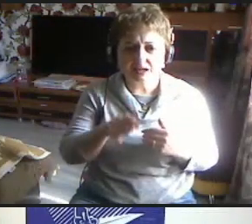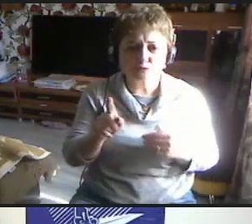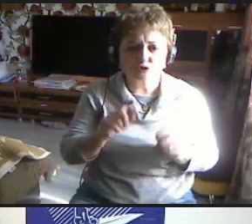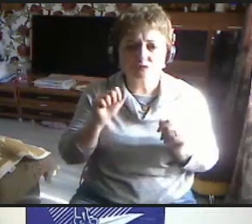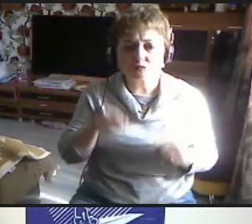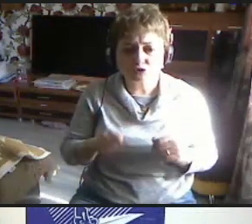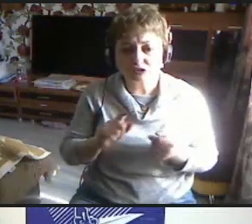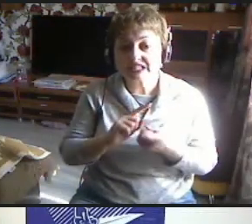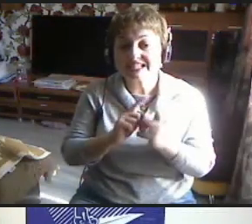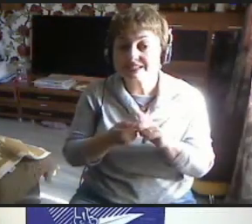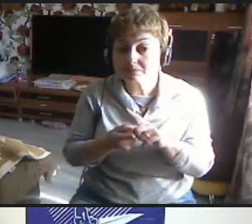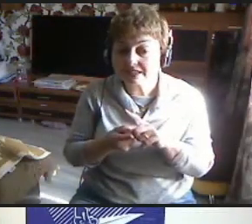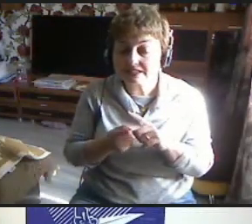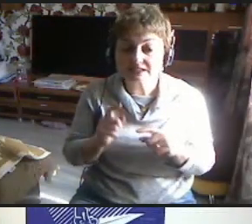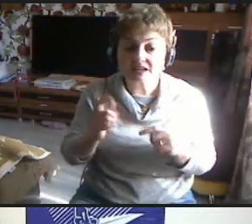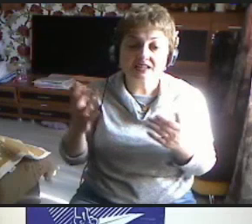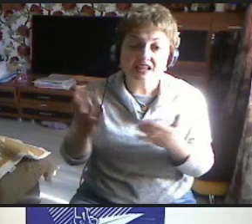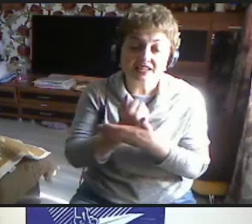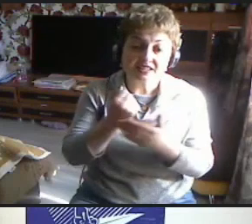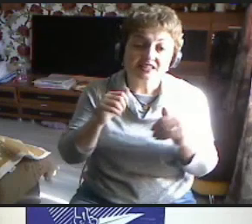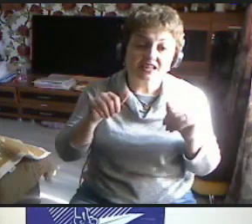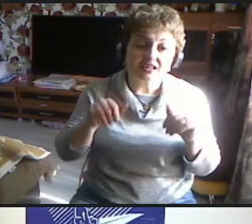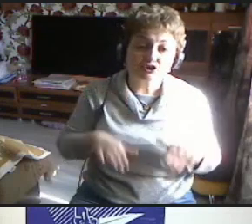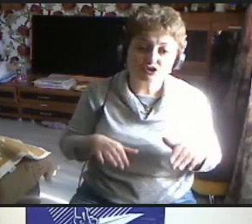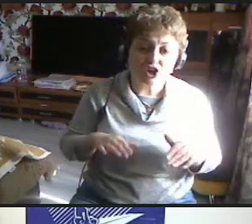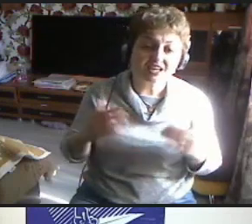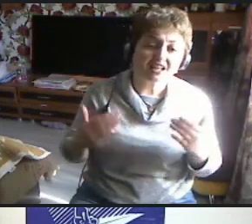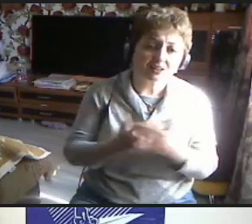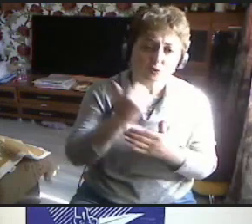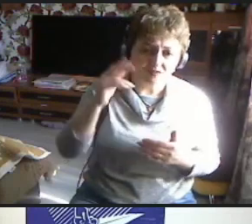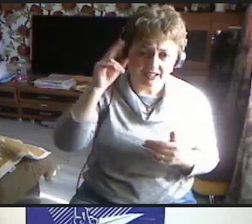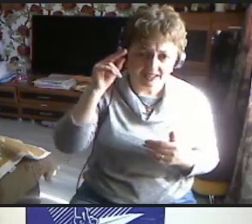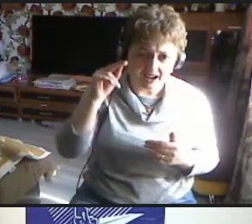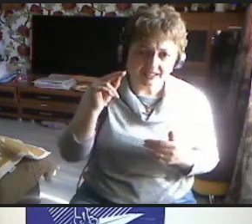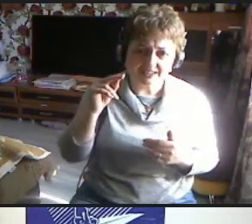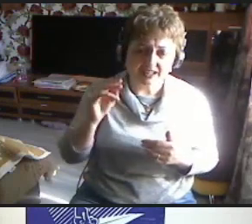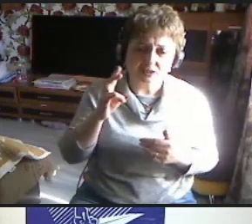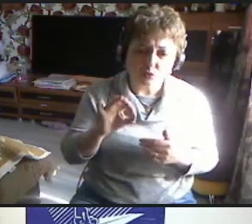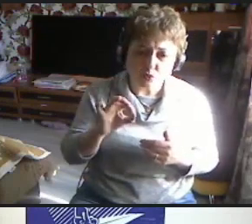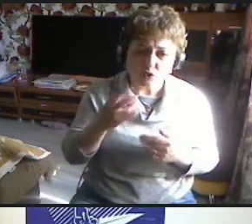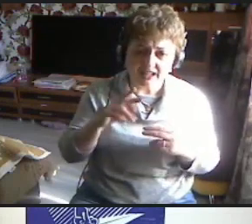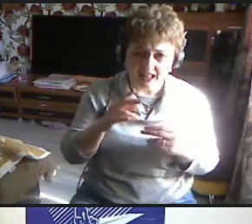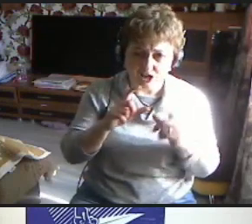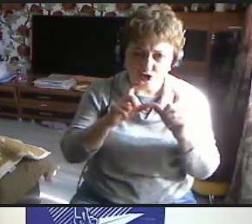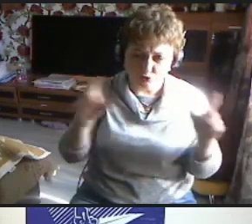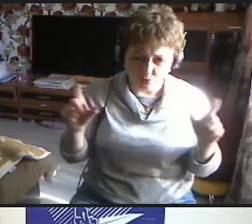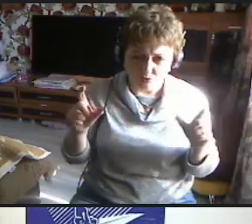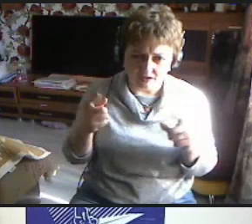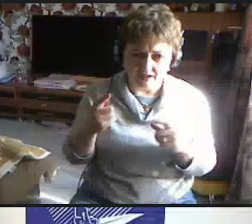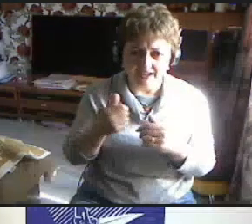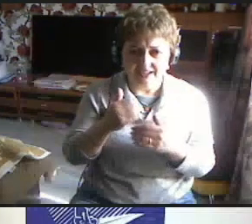и найдите решение о новой дате. Но для школы естественным приоритетом